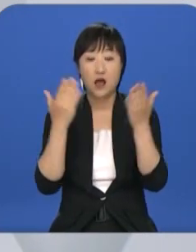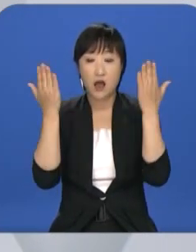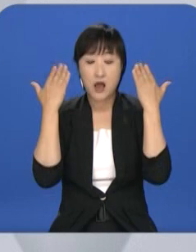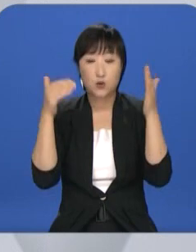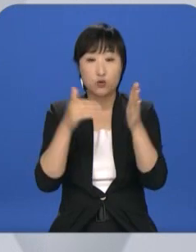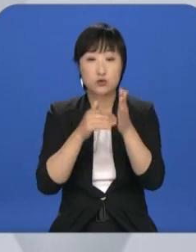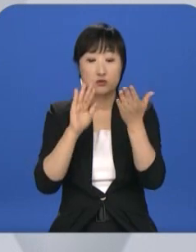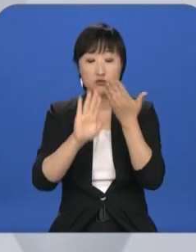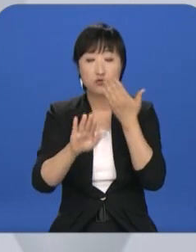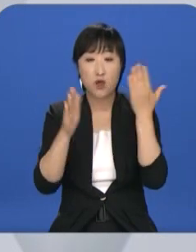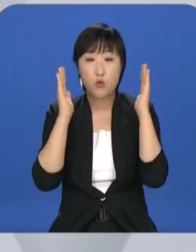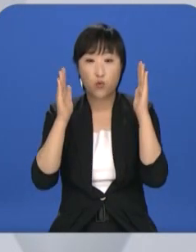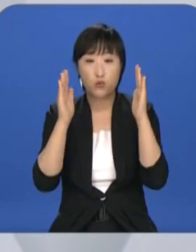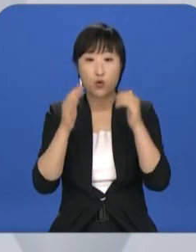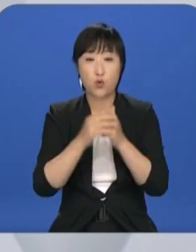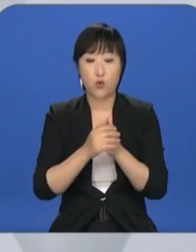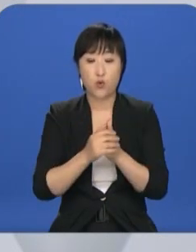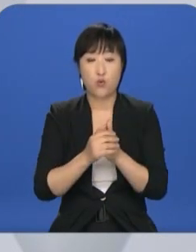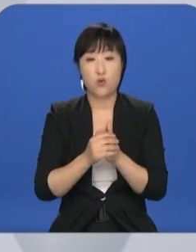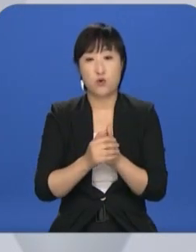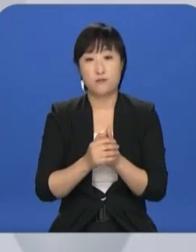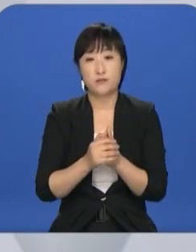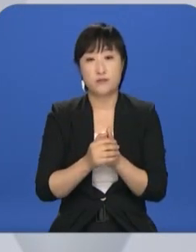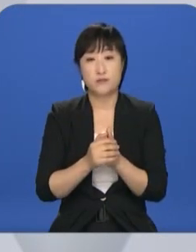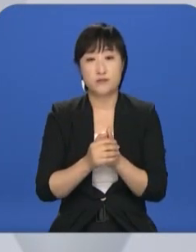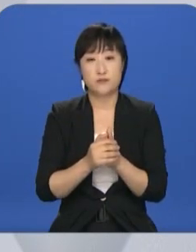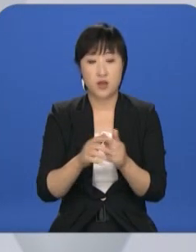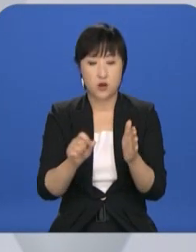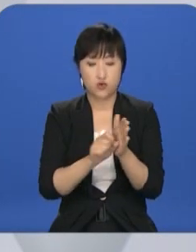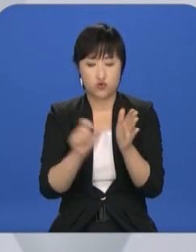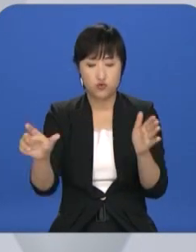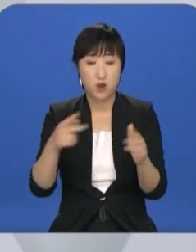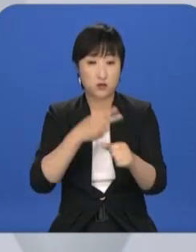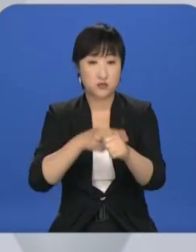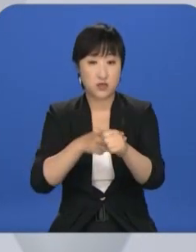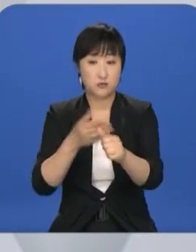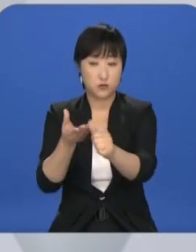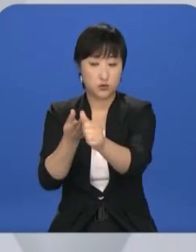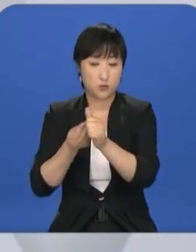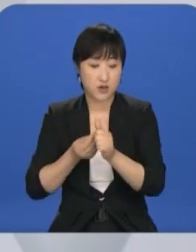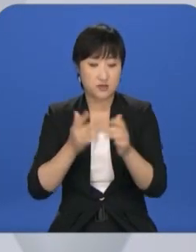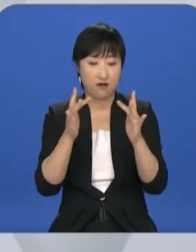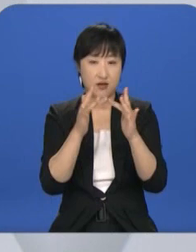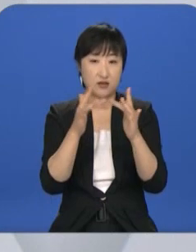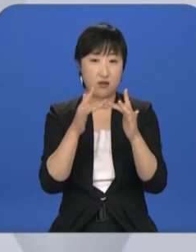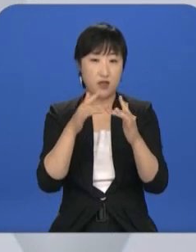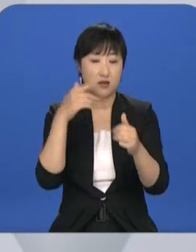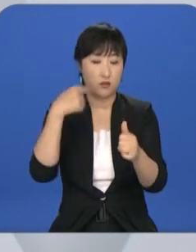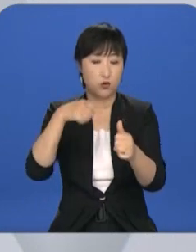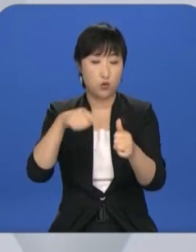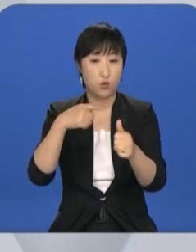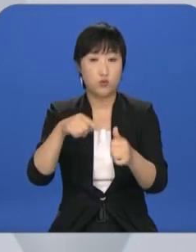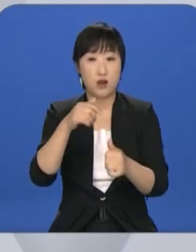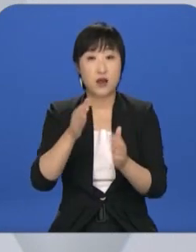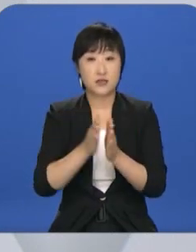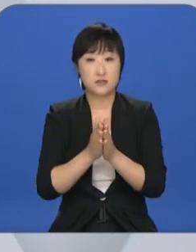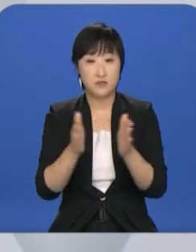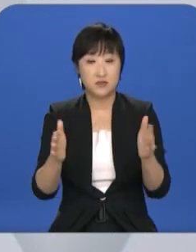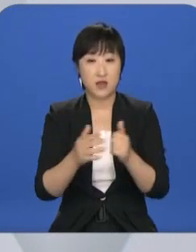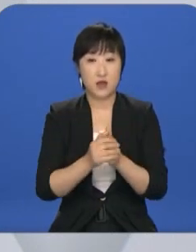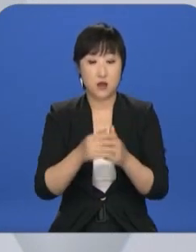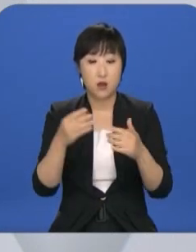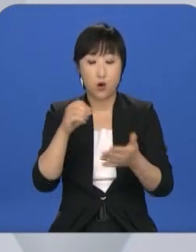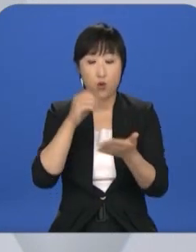방과 후 학습으로 아까 말씀드렸습니다만은 유명 강사진을 통한 온라인 강의를 시행하겠습니다.